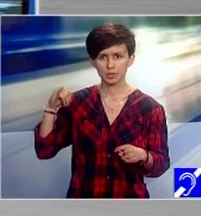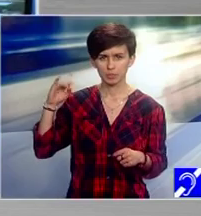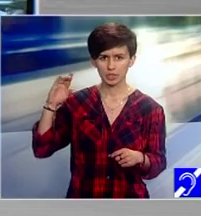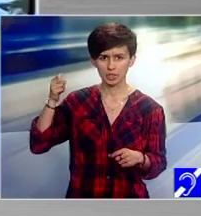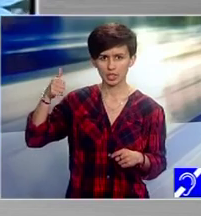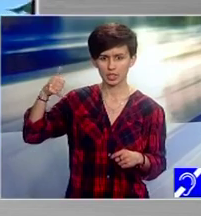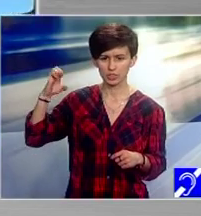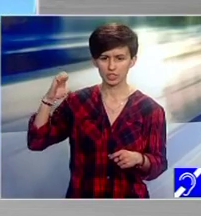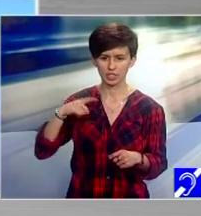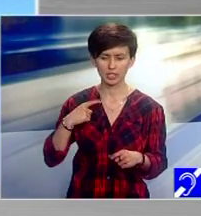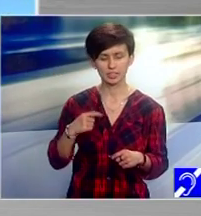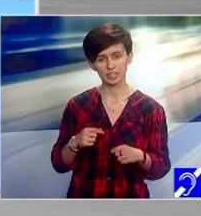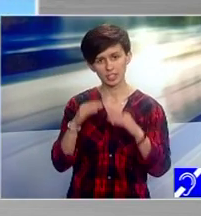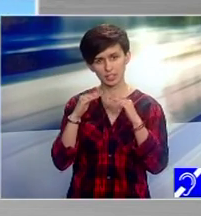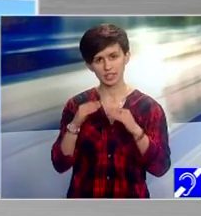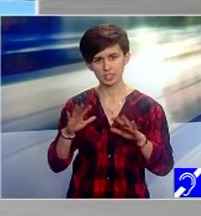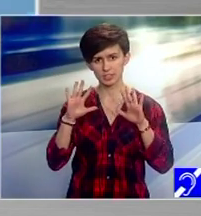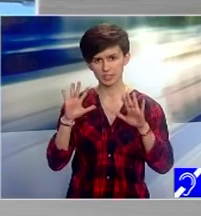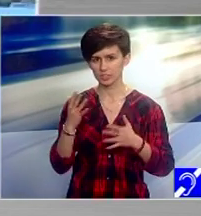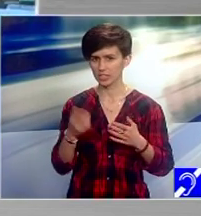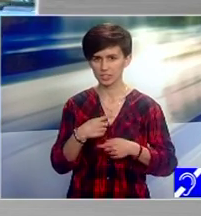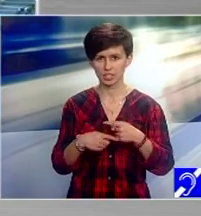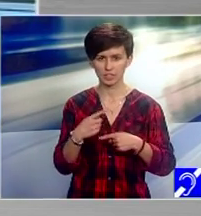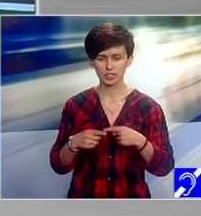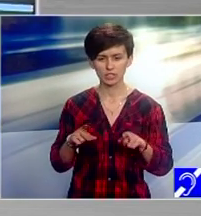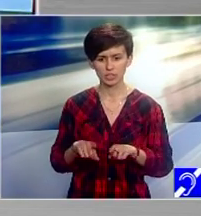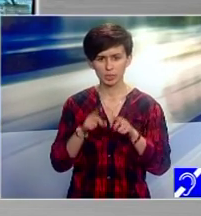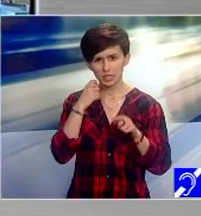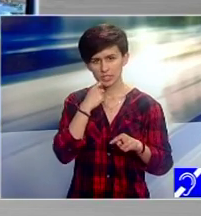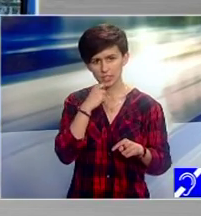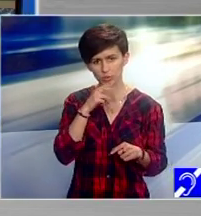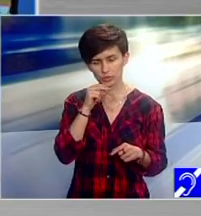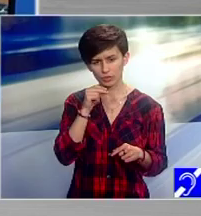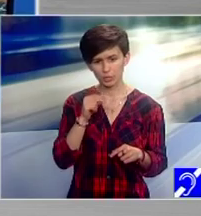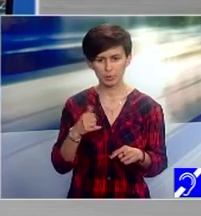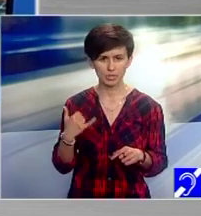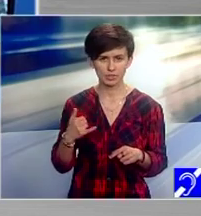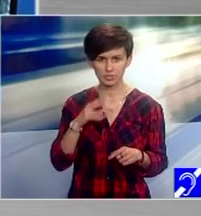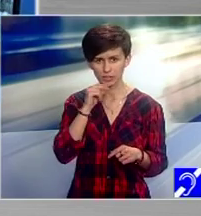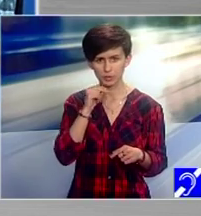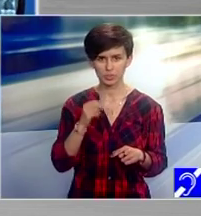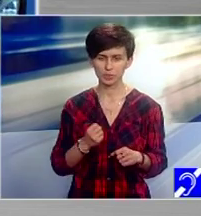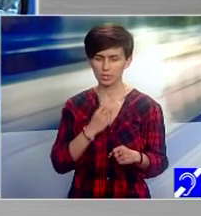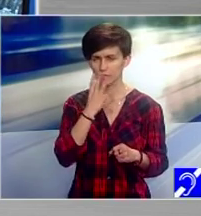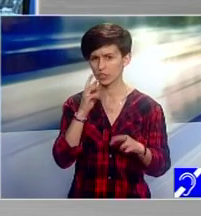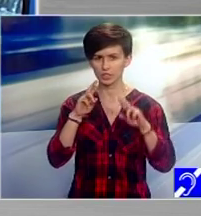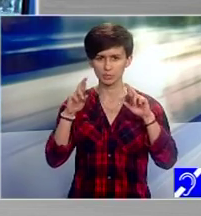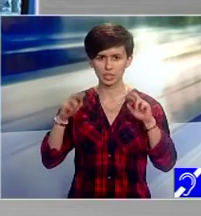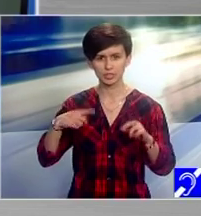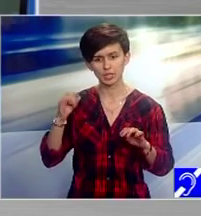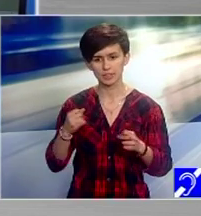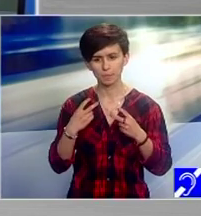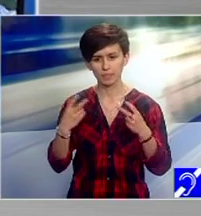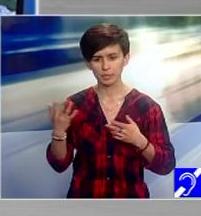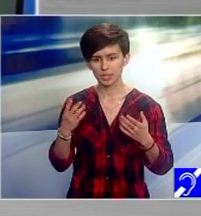ediție aniversare, ediția 10-a, care se va desfășura în curând la Cluj-Napoca, vorbim astăzi. Vorbim și despre Flori de Speranță, un alt eveniment în care